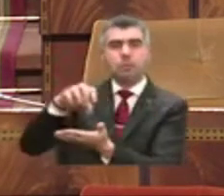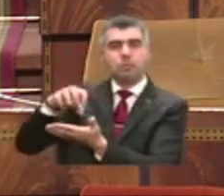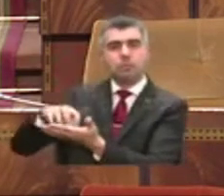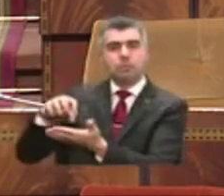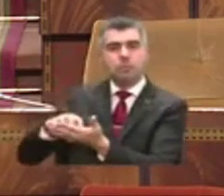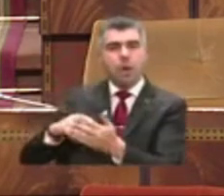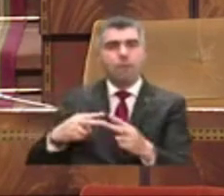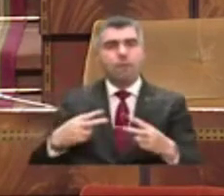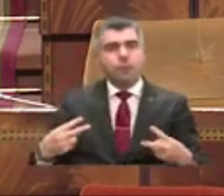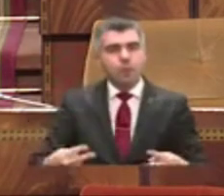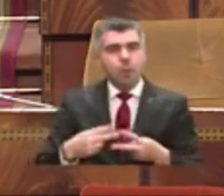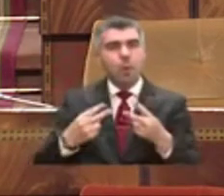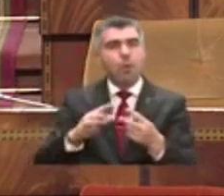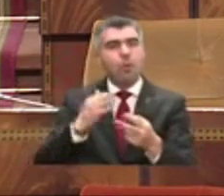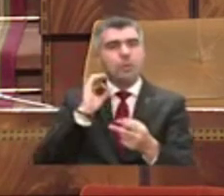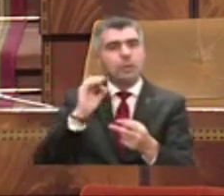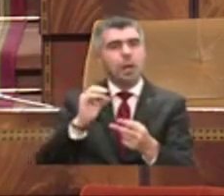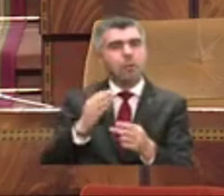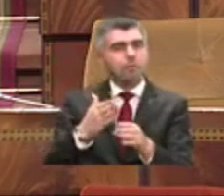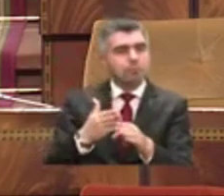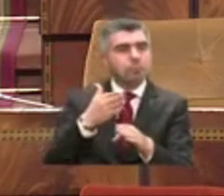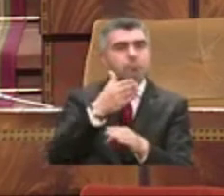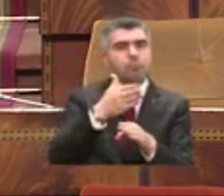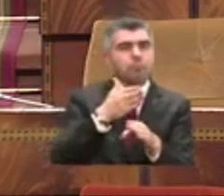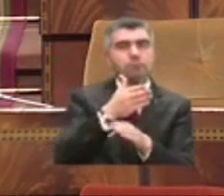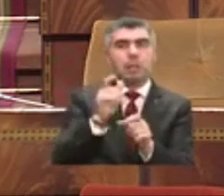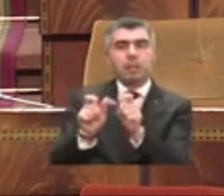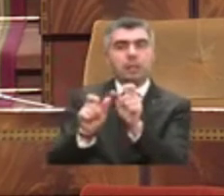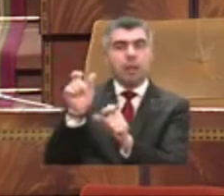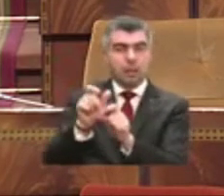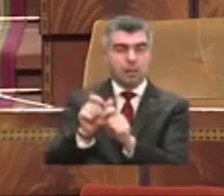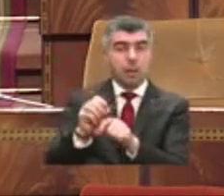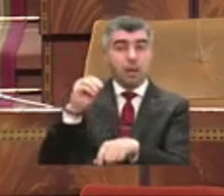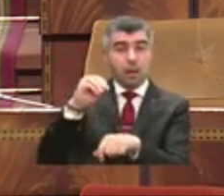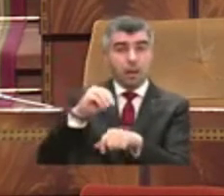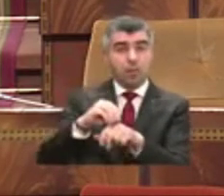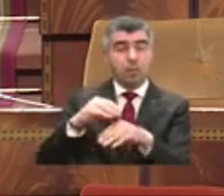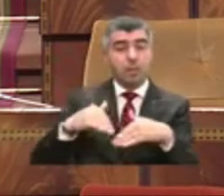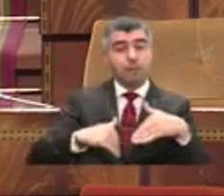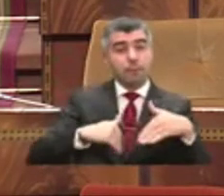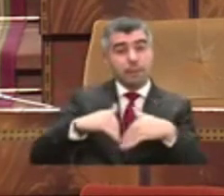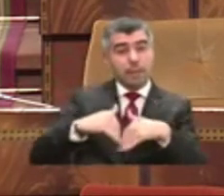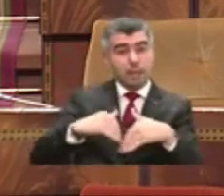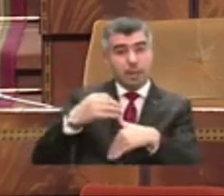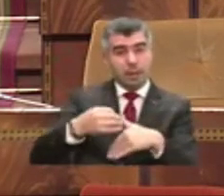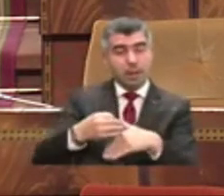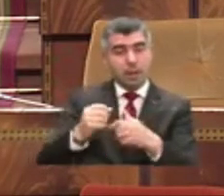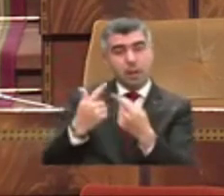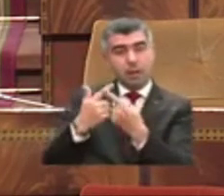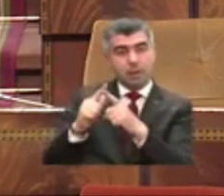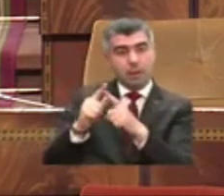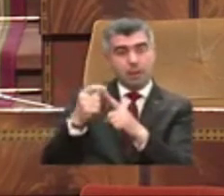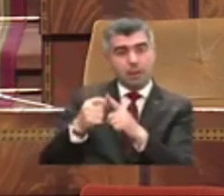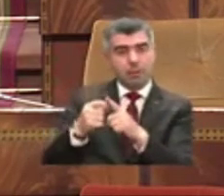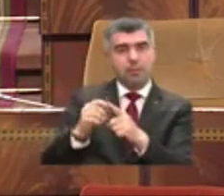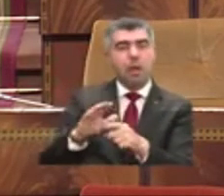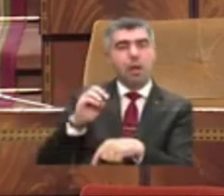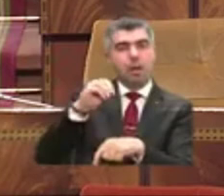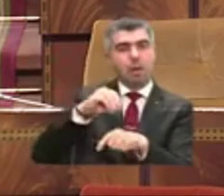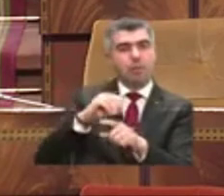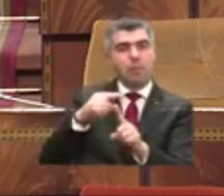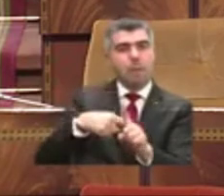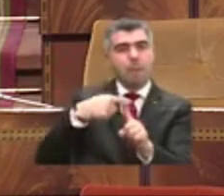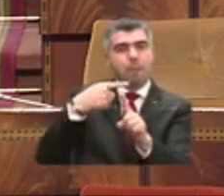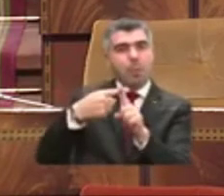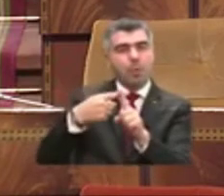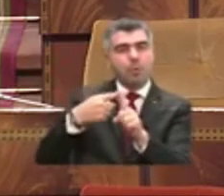والقصير. وكذلك كاين طريق الرابطه بين اكوراي وبين ايتي عزم ثم جري